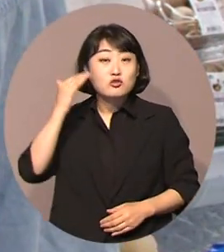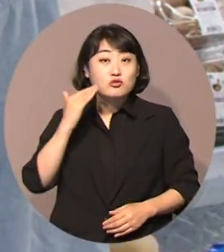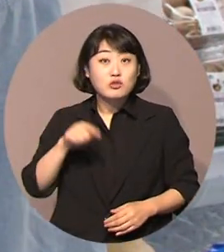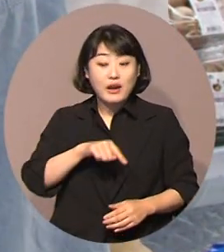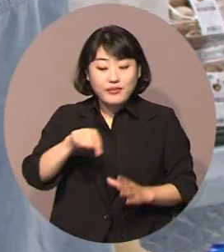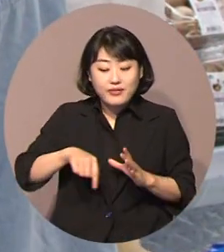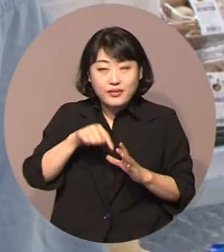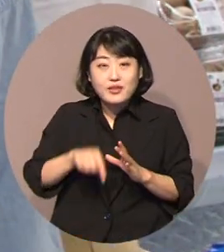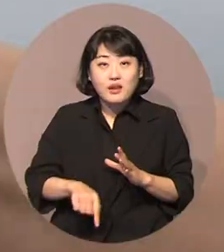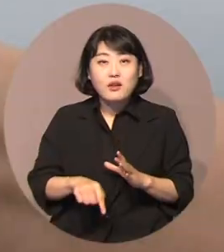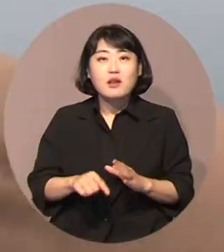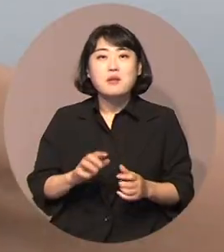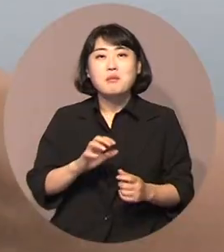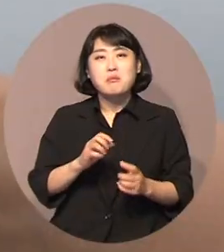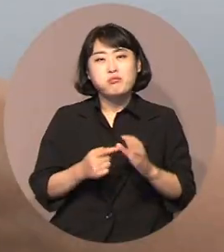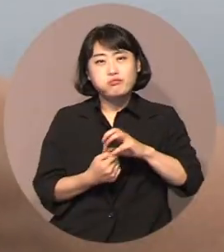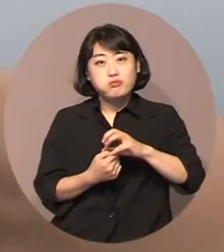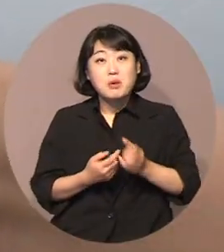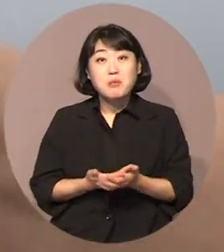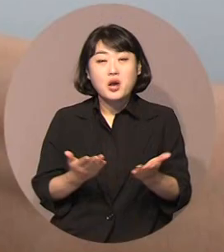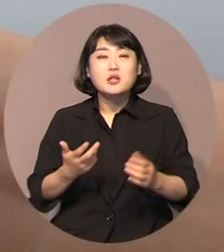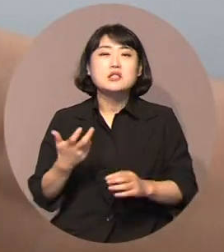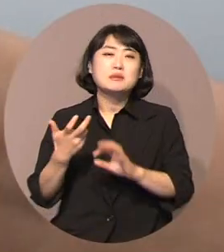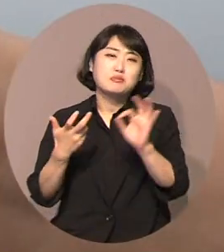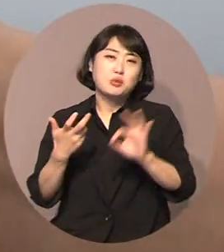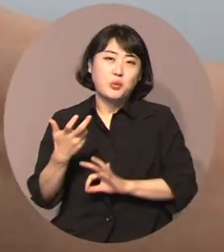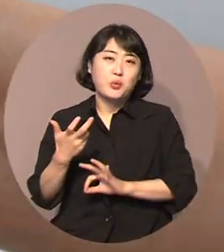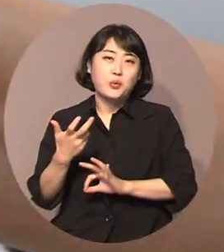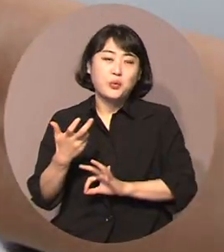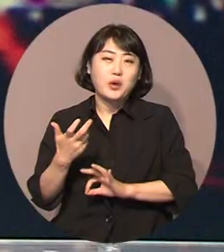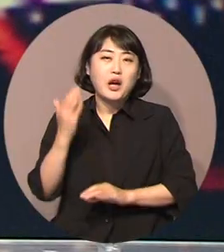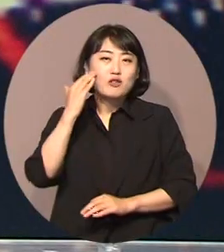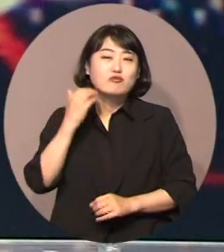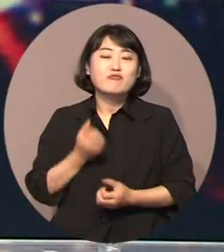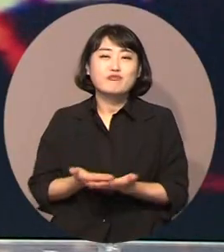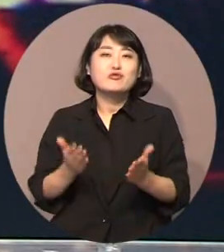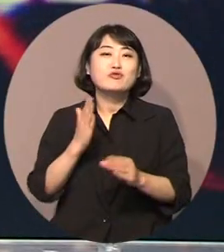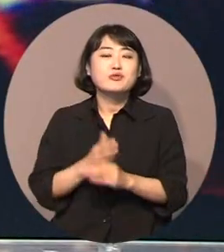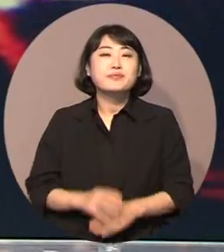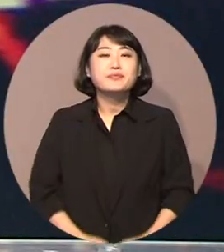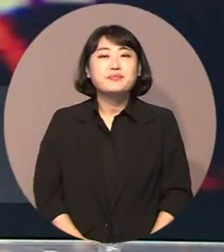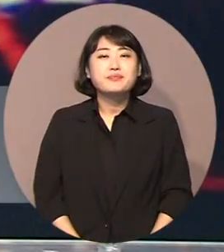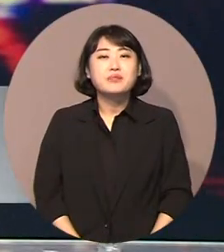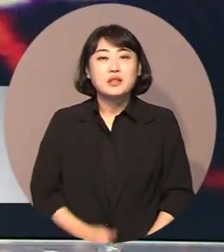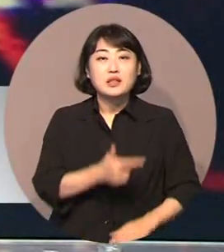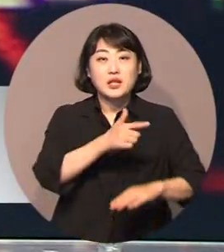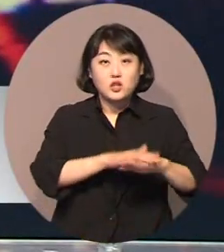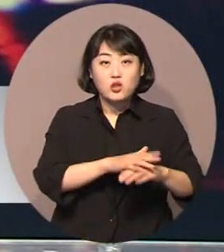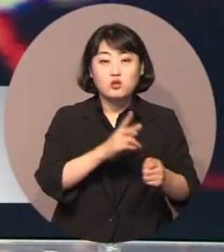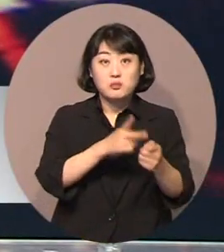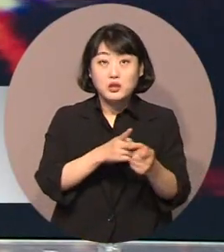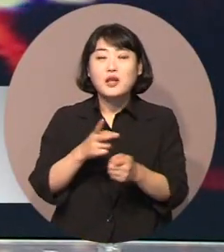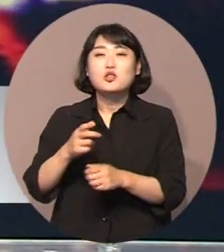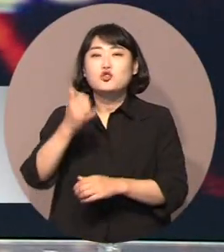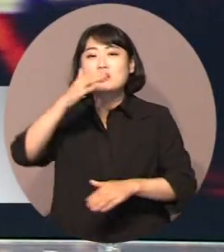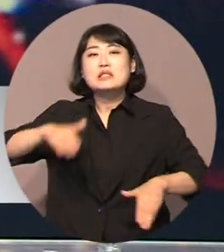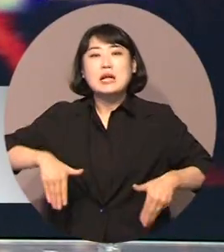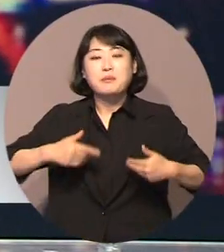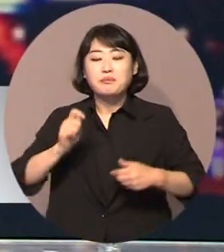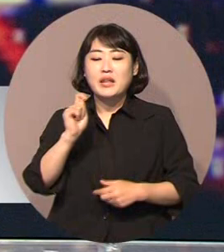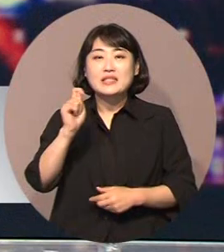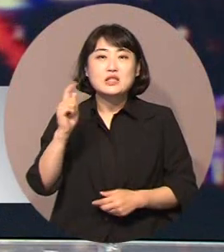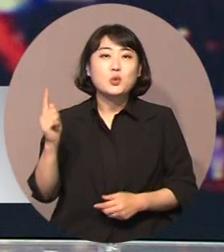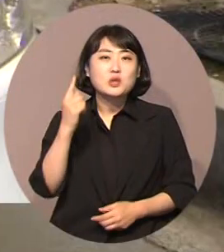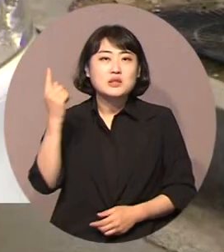70%를 웃돌고 있습니다 MBC 뉴스 김태욱입니다 대전에 이어 충남의 택시 요금도 4년